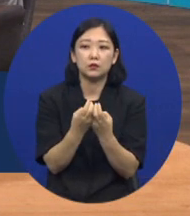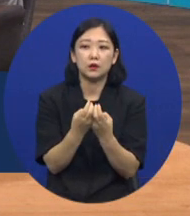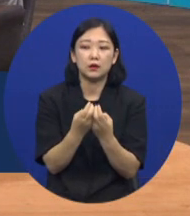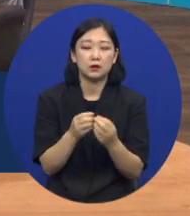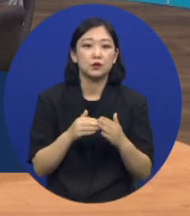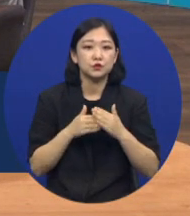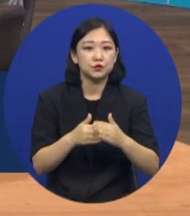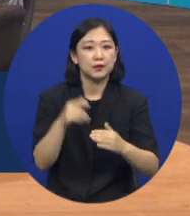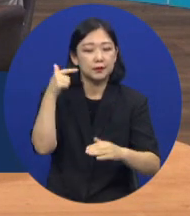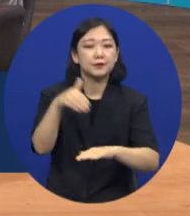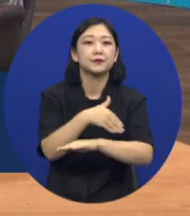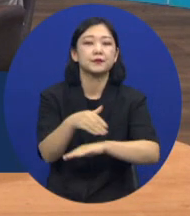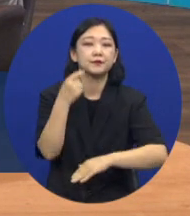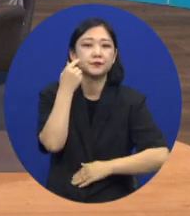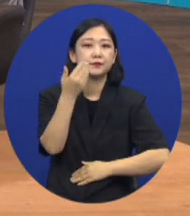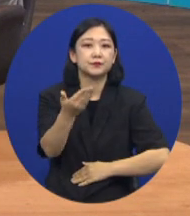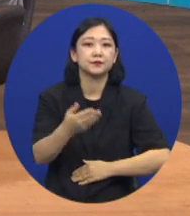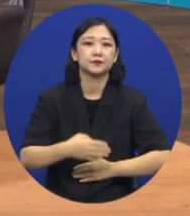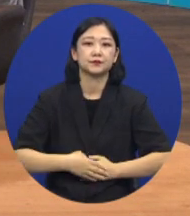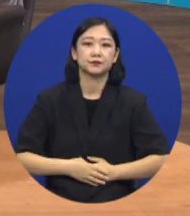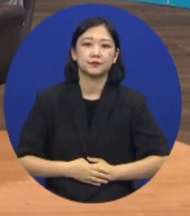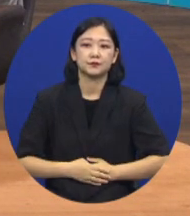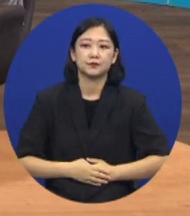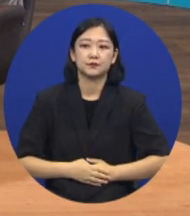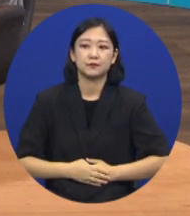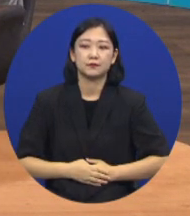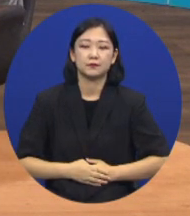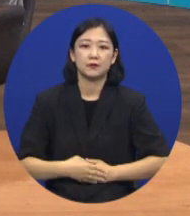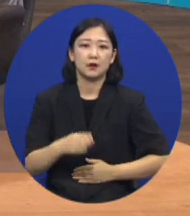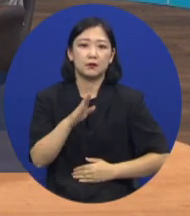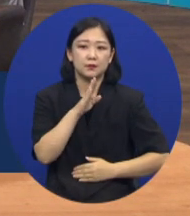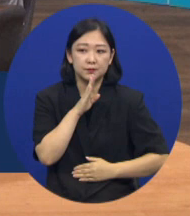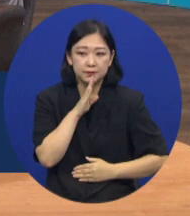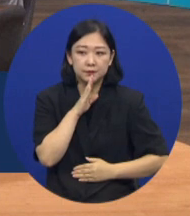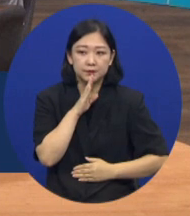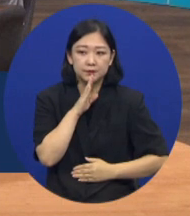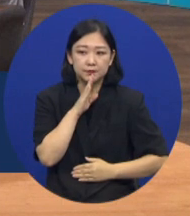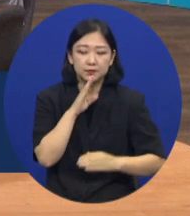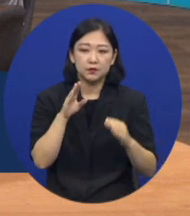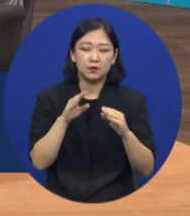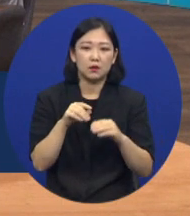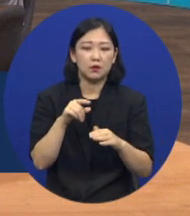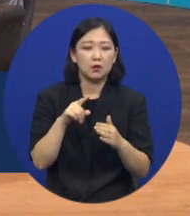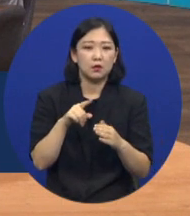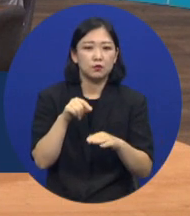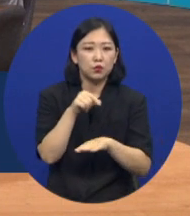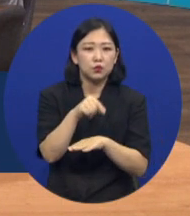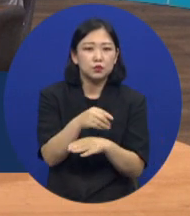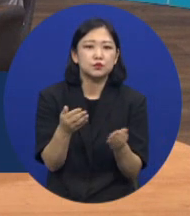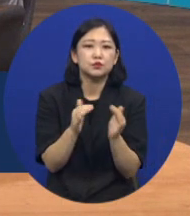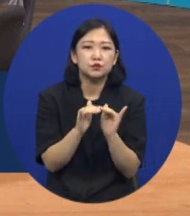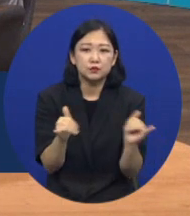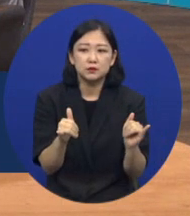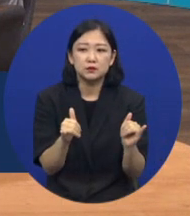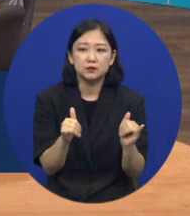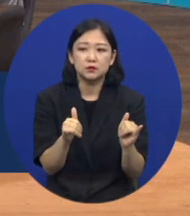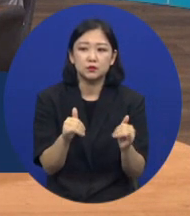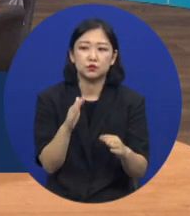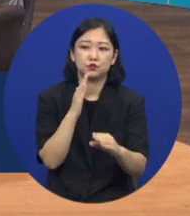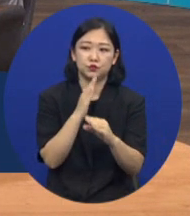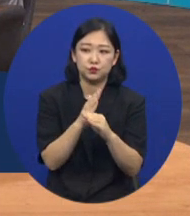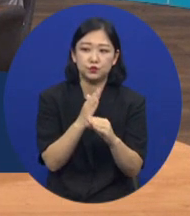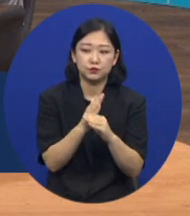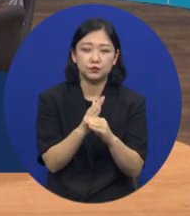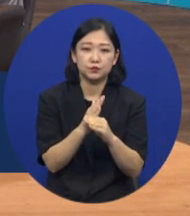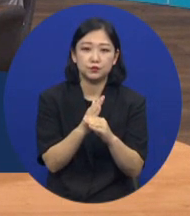어떻게 추진 하실 예정 이제 말씀해 주시죠 실제 국토부 실무 차관을 중심으로 한 실무